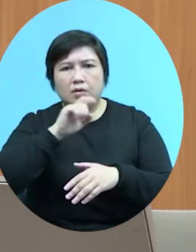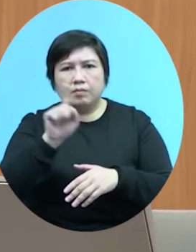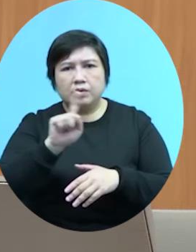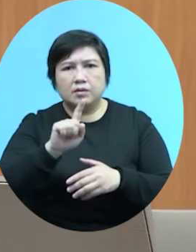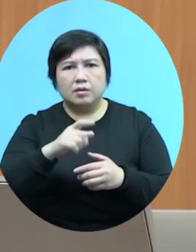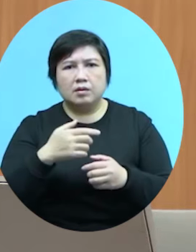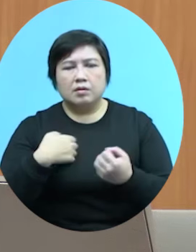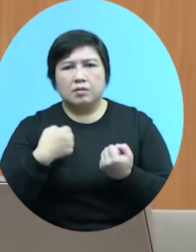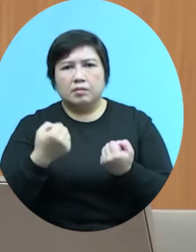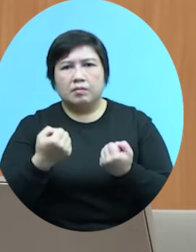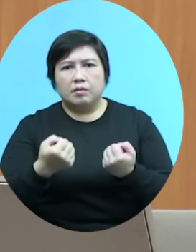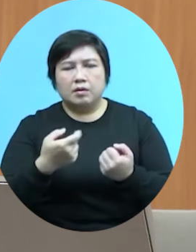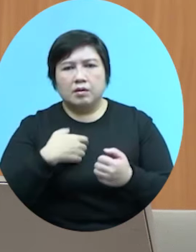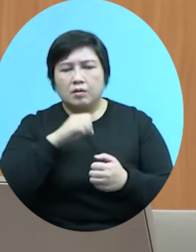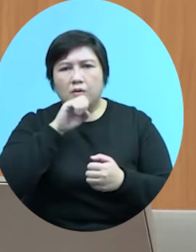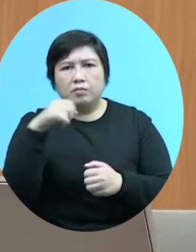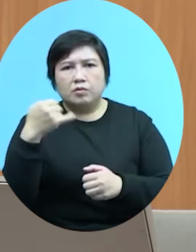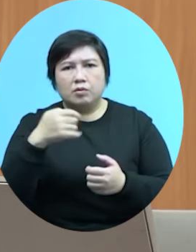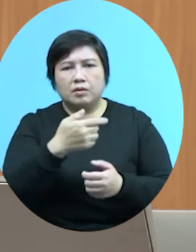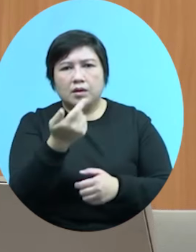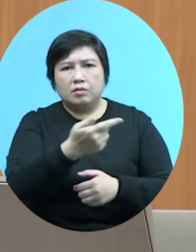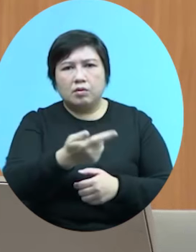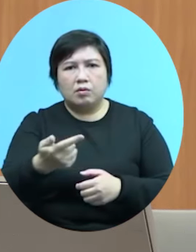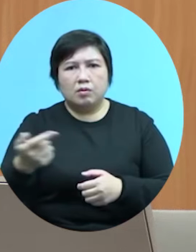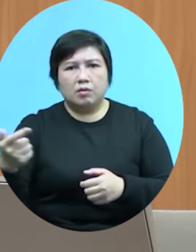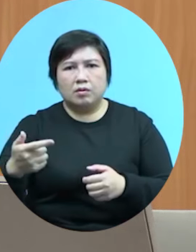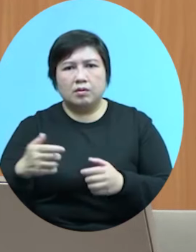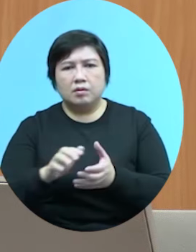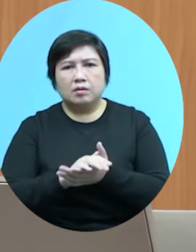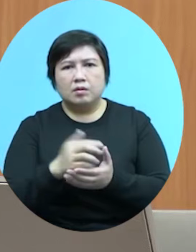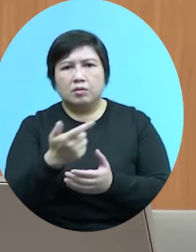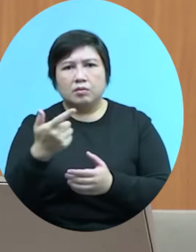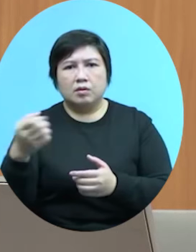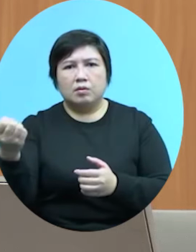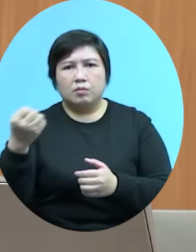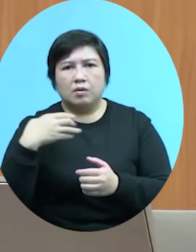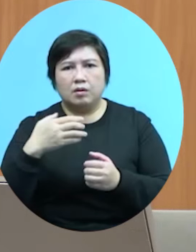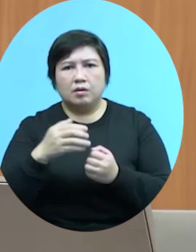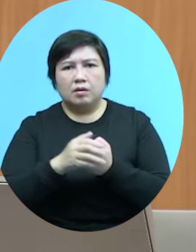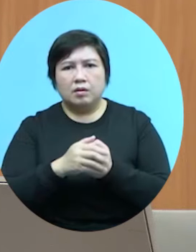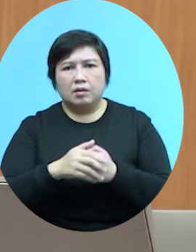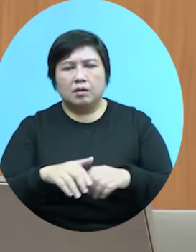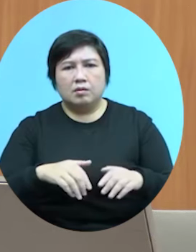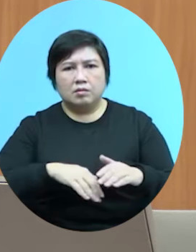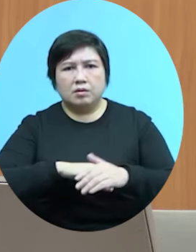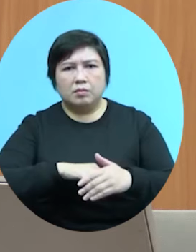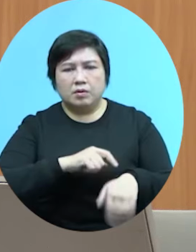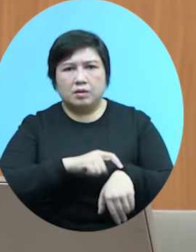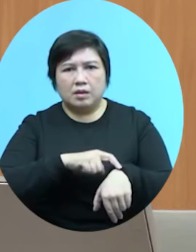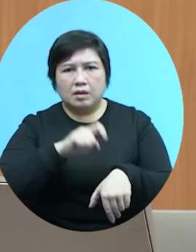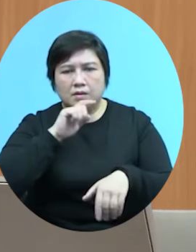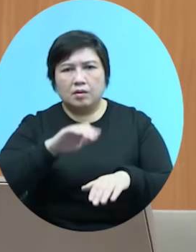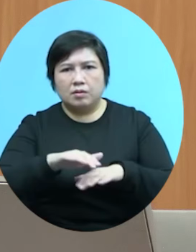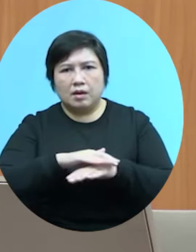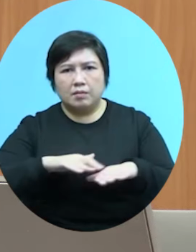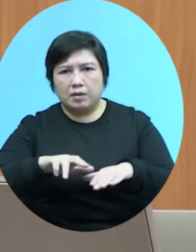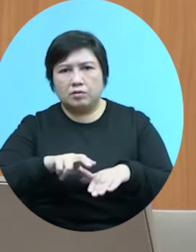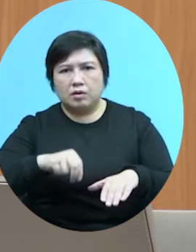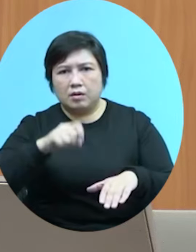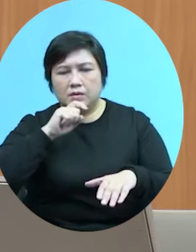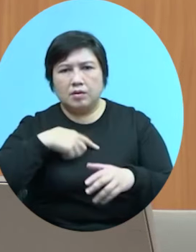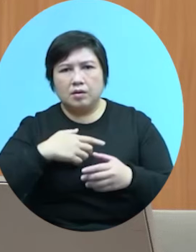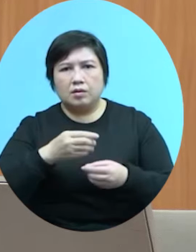都是很普通的我說不完因為太多很多是說他們在前伏期有打過麻雀或者是有些是傳